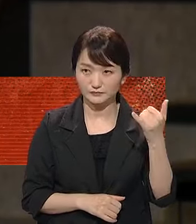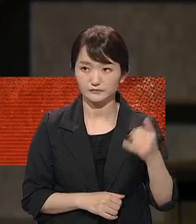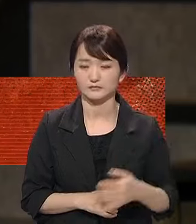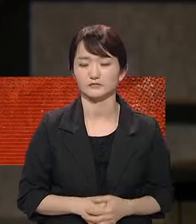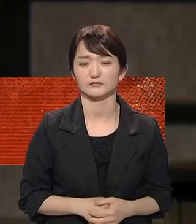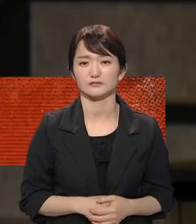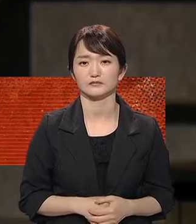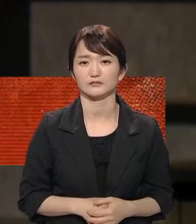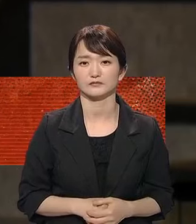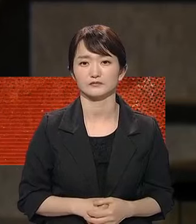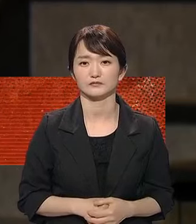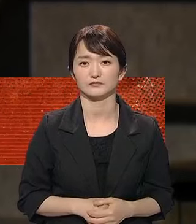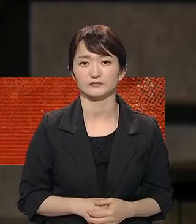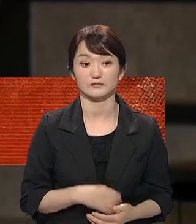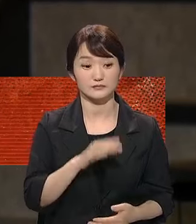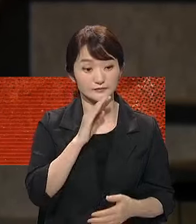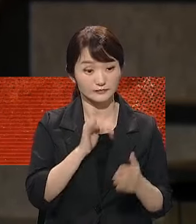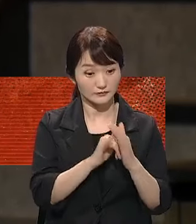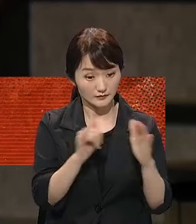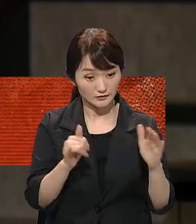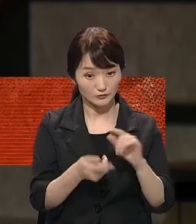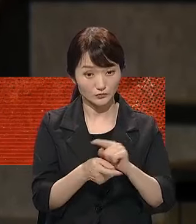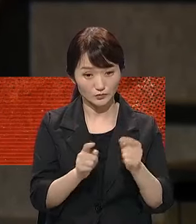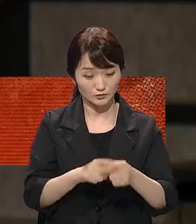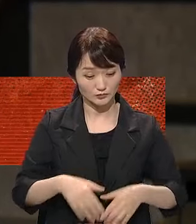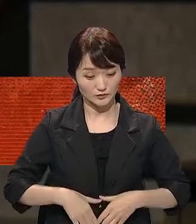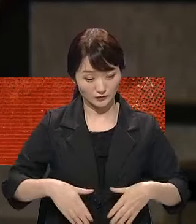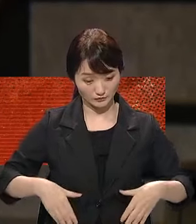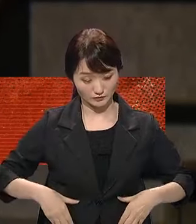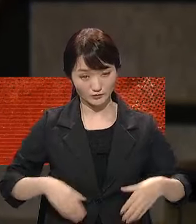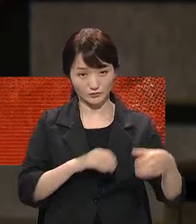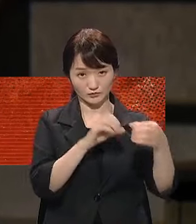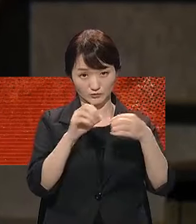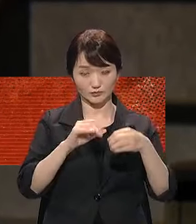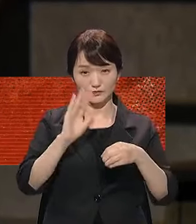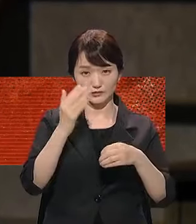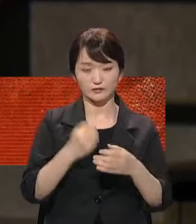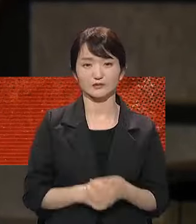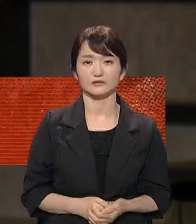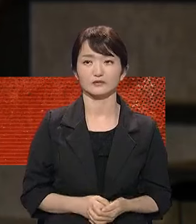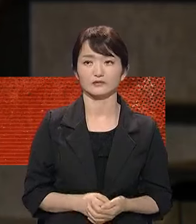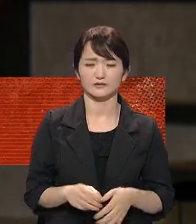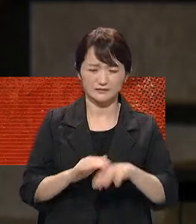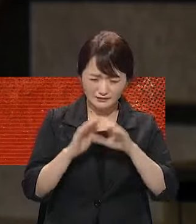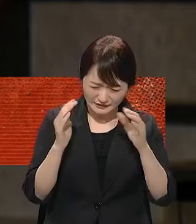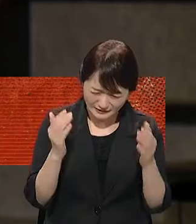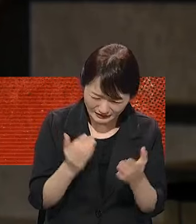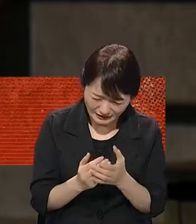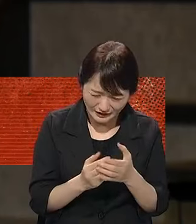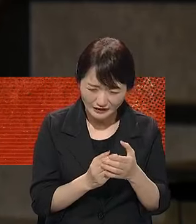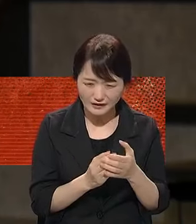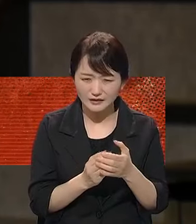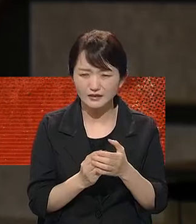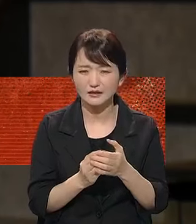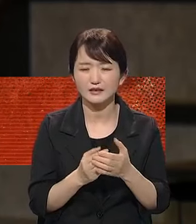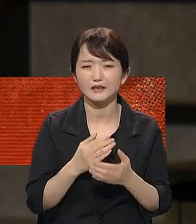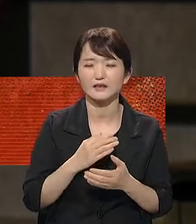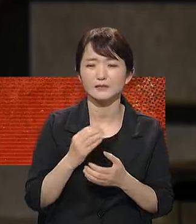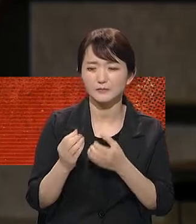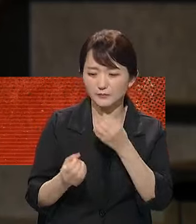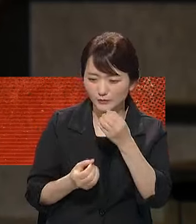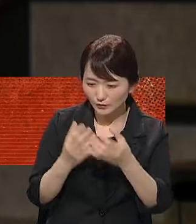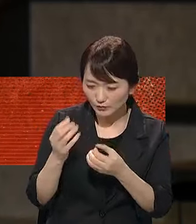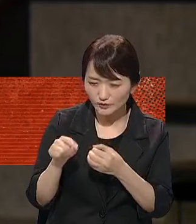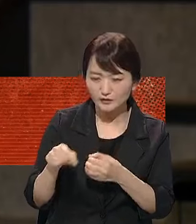털어놔야 된다라고 그렇게 생각 할 수는 있지만 어떻게 보면 다 털난 상태에서 어 그것을